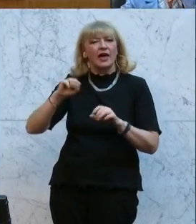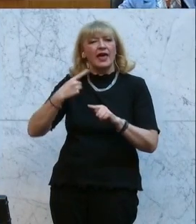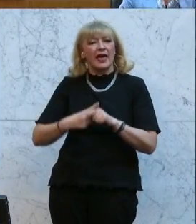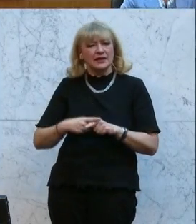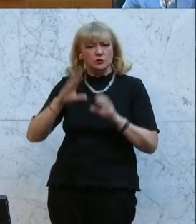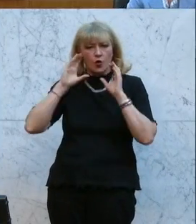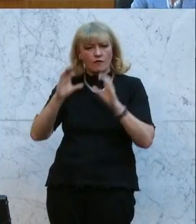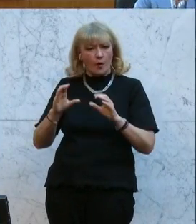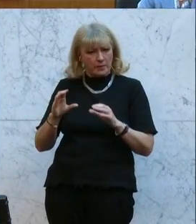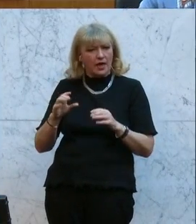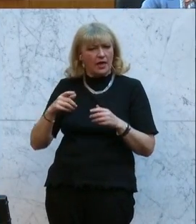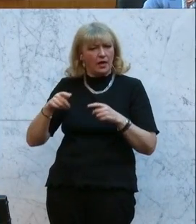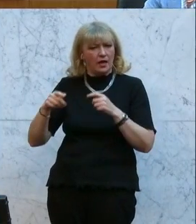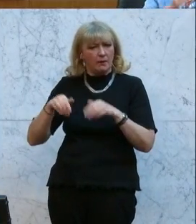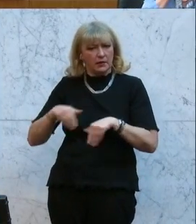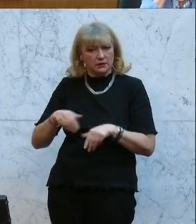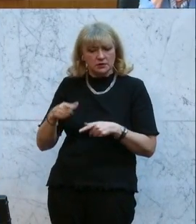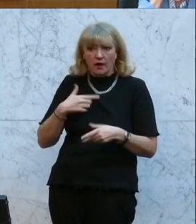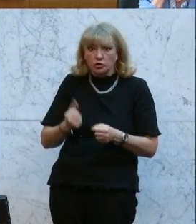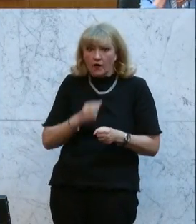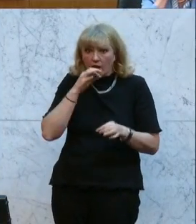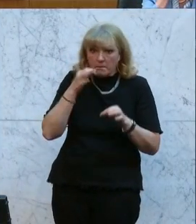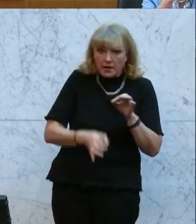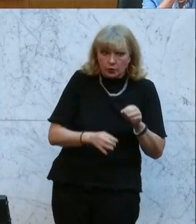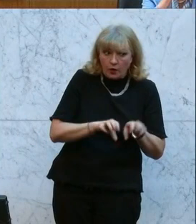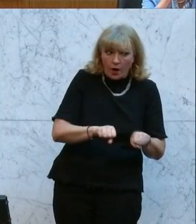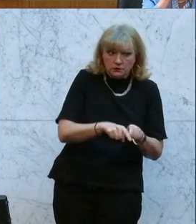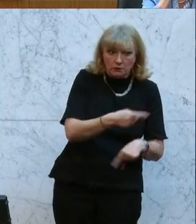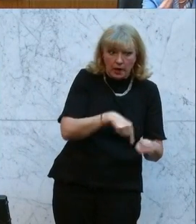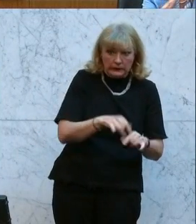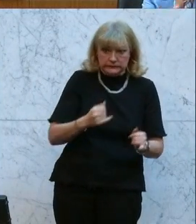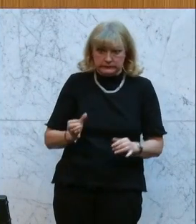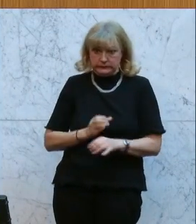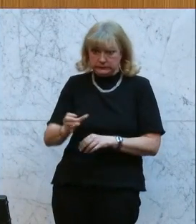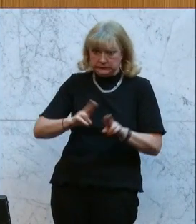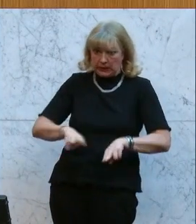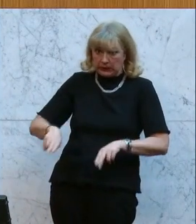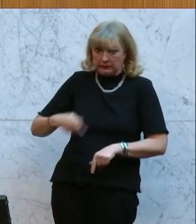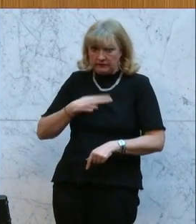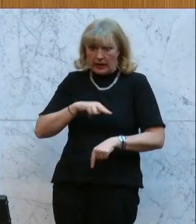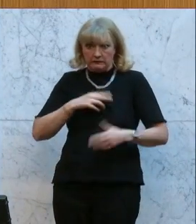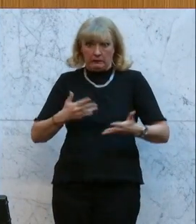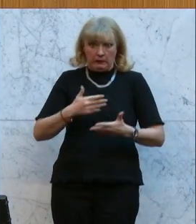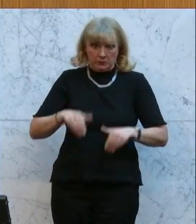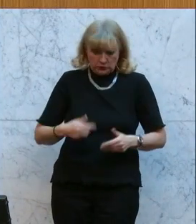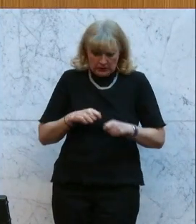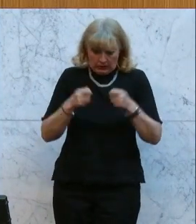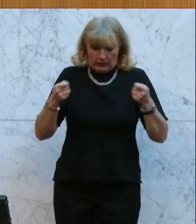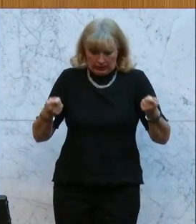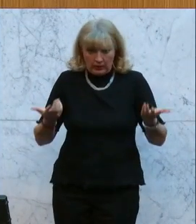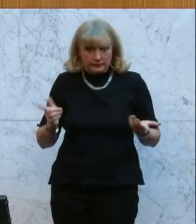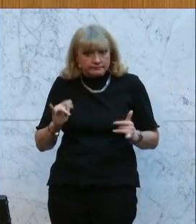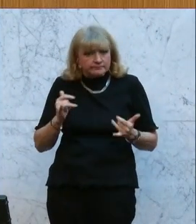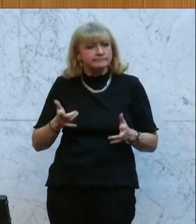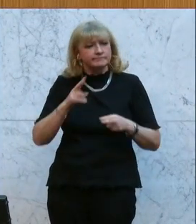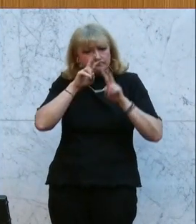schweren Betrugs und wettbewerbsbeschränkender Absprachen vor Gericht verantworten muss. Es ist erfreulich, dass es Ermittlungen zu Korruption in